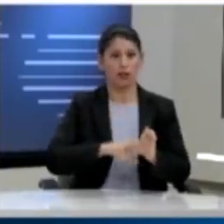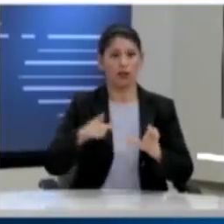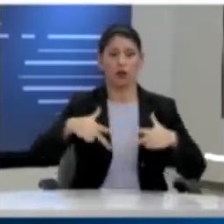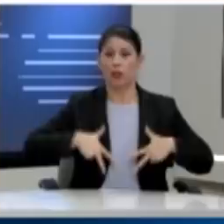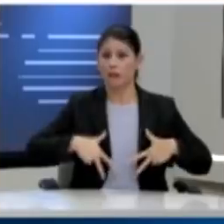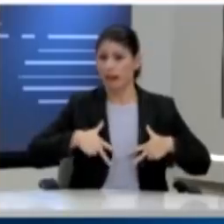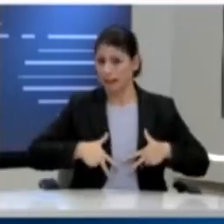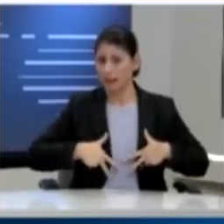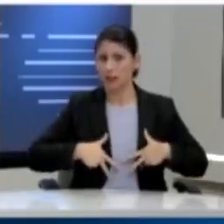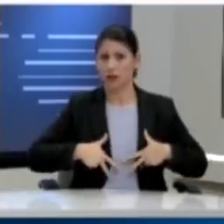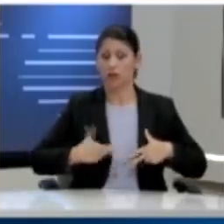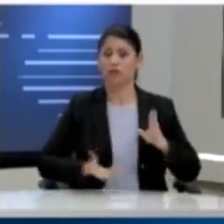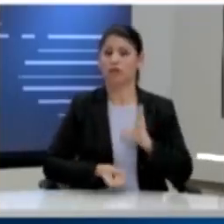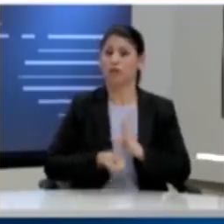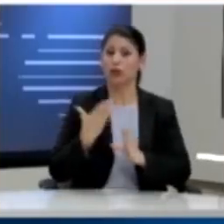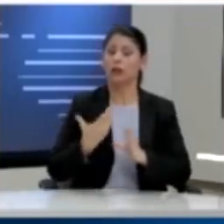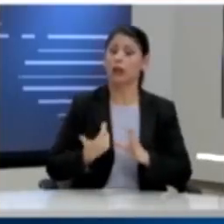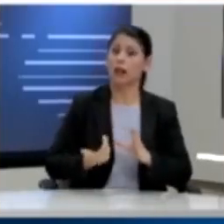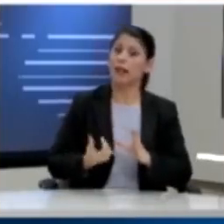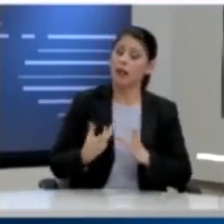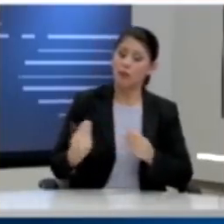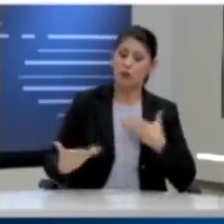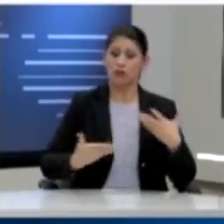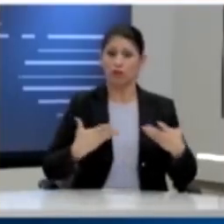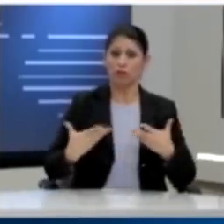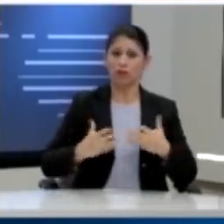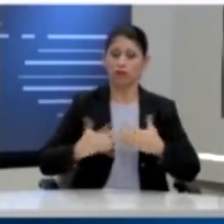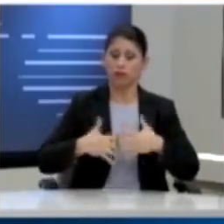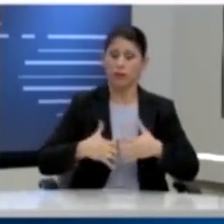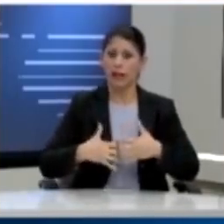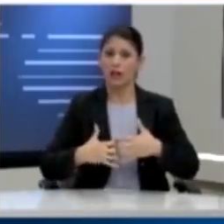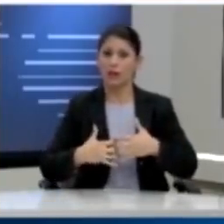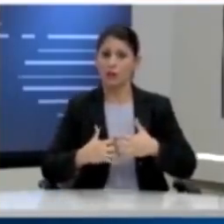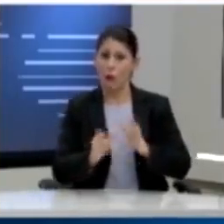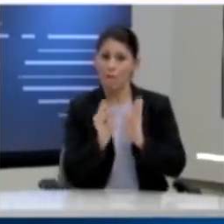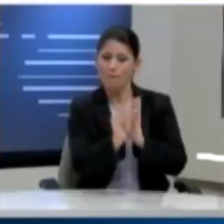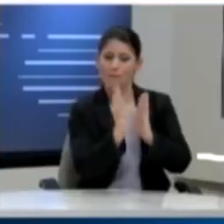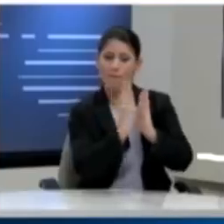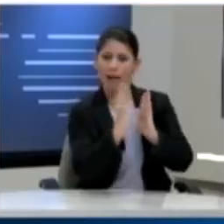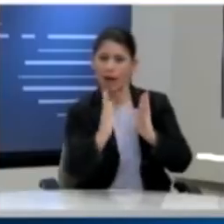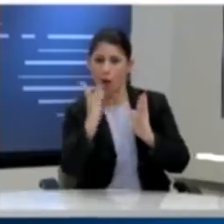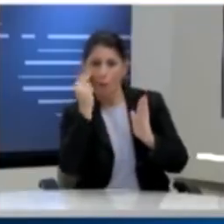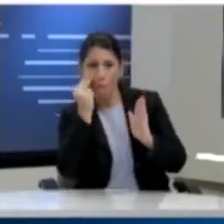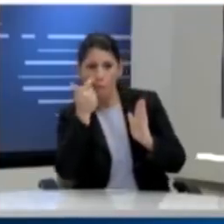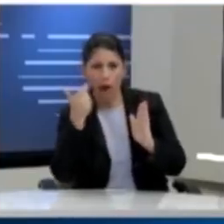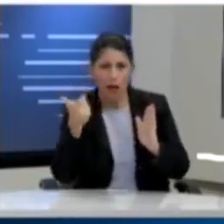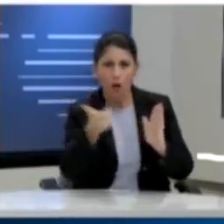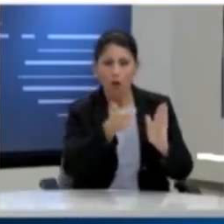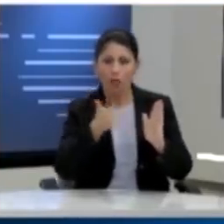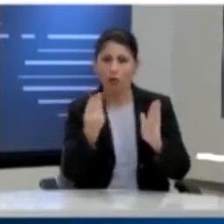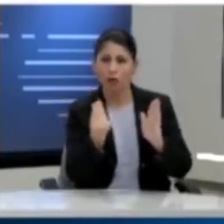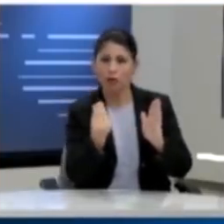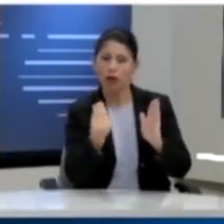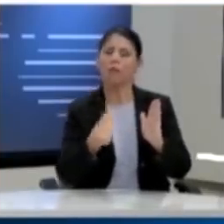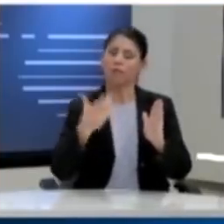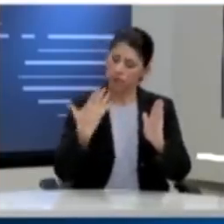των κυβερνήσεών τους, νέους και πιο εξελιγμένους μηχανισμούς φακελώματος και παρακολούθησης.